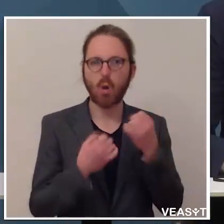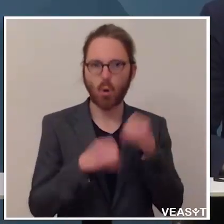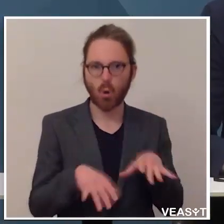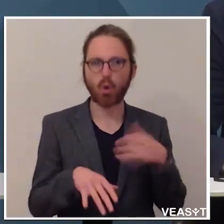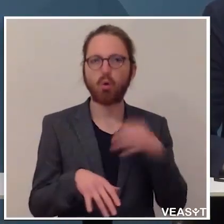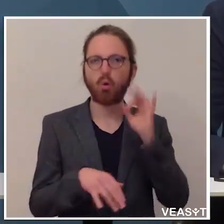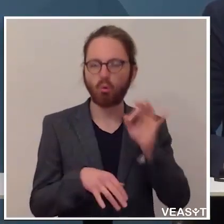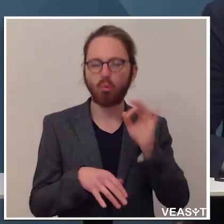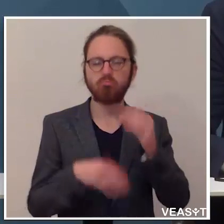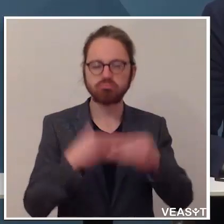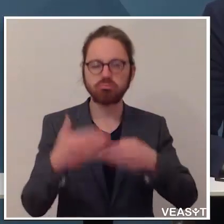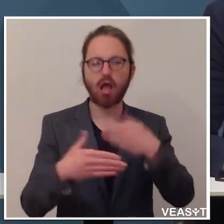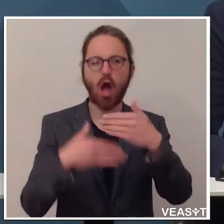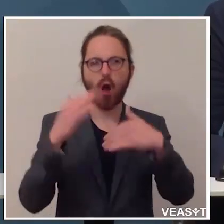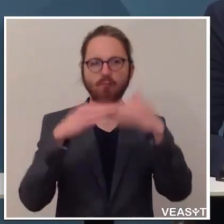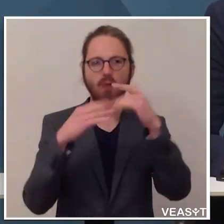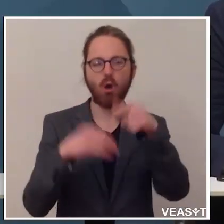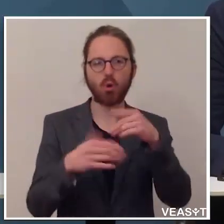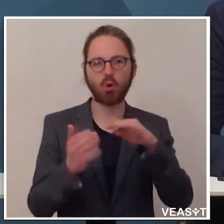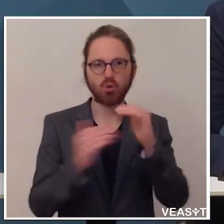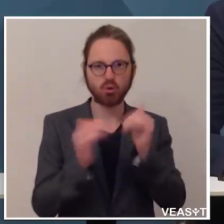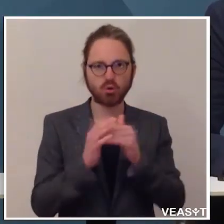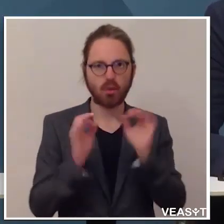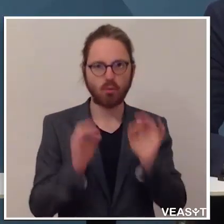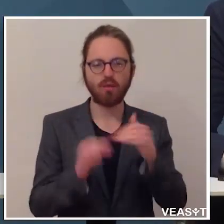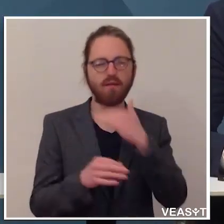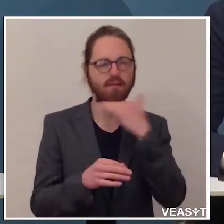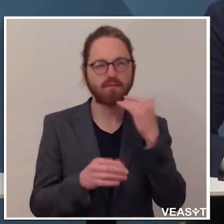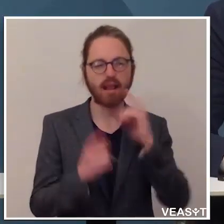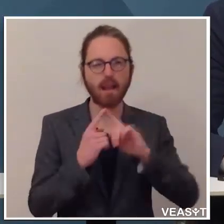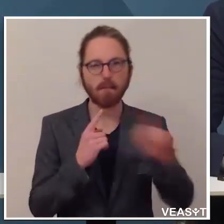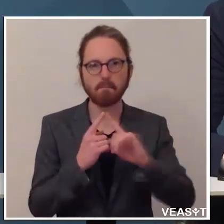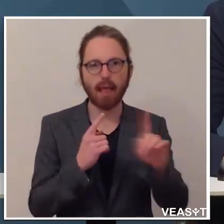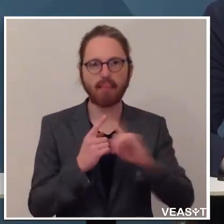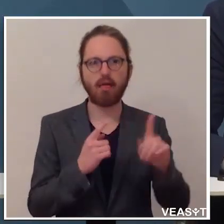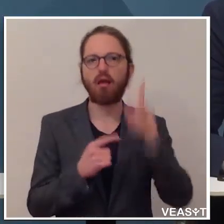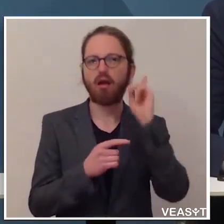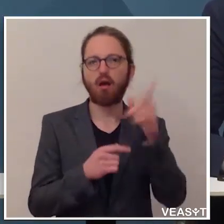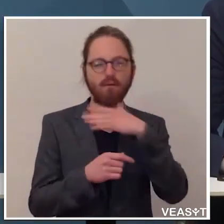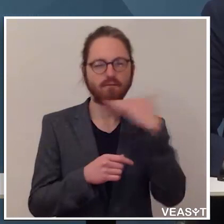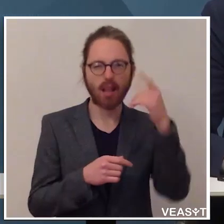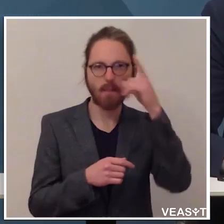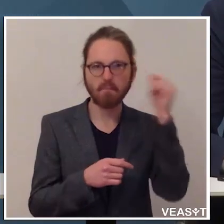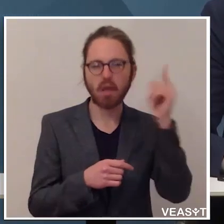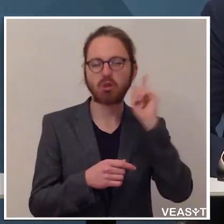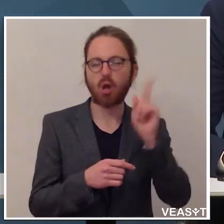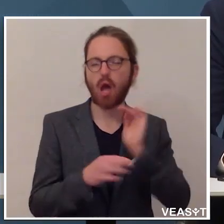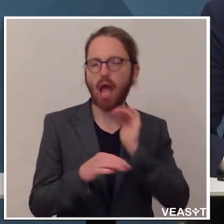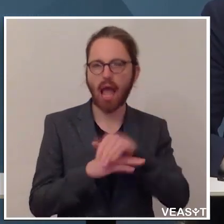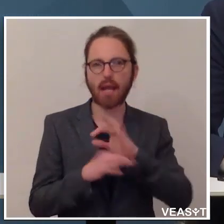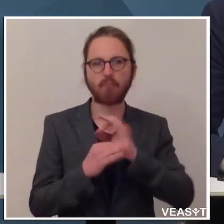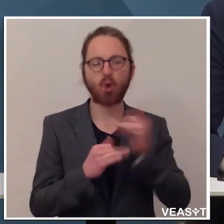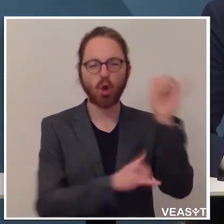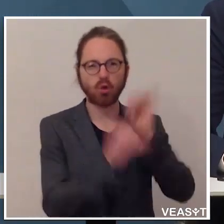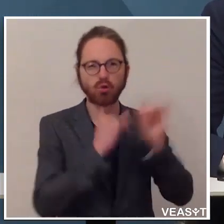letzten Jahren ein hervorragendes System aufgebaut. Wir haben viele Pendler, wir haben viele Menschen, sei